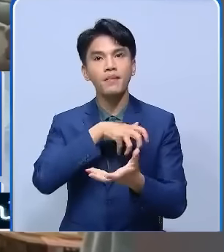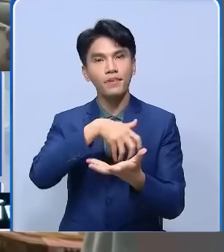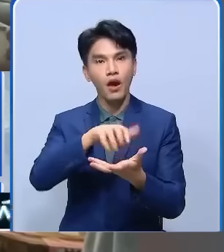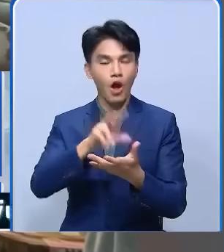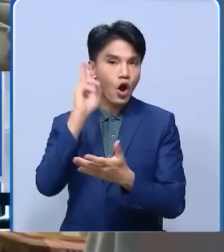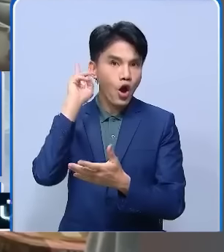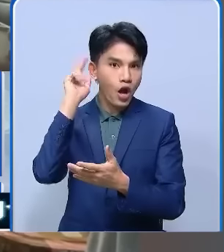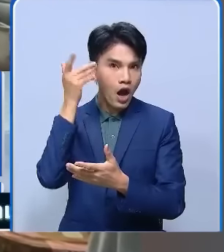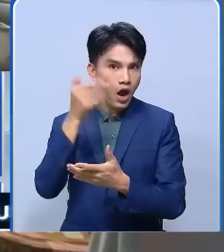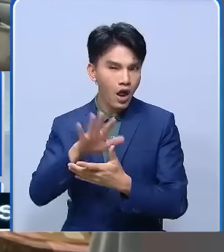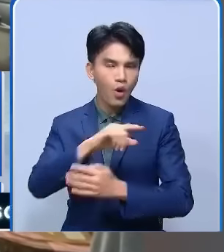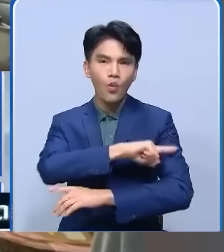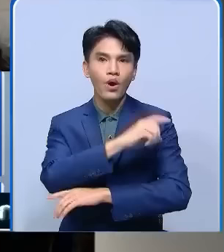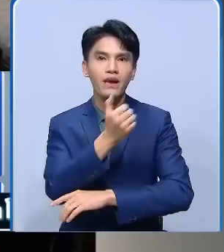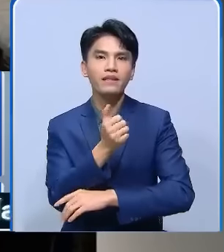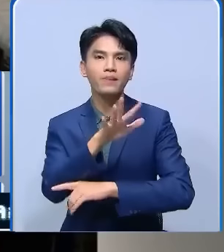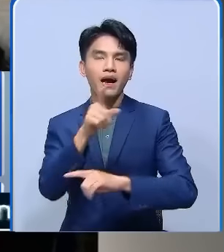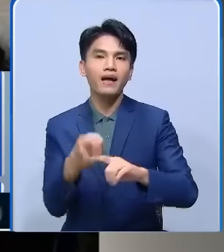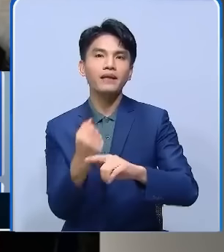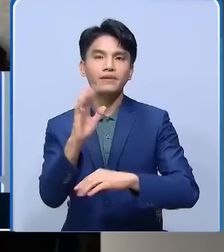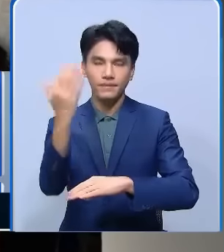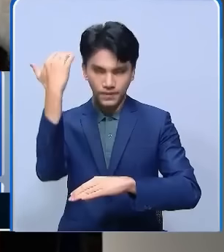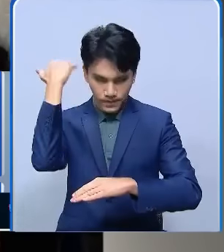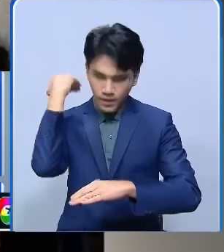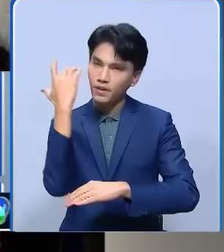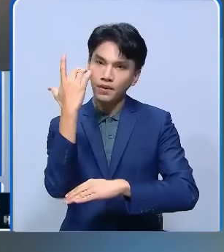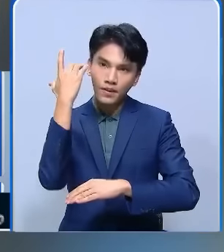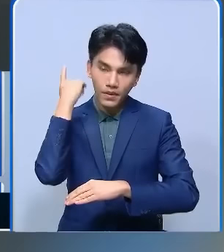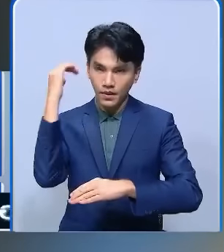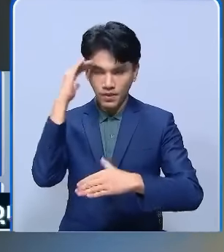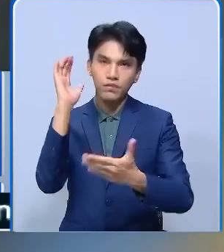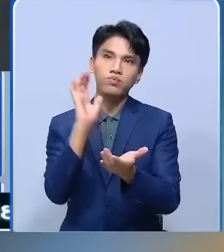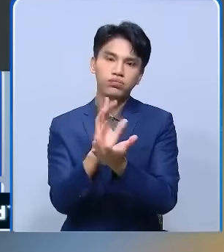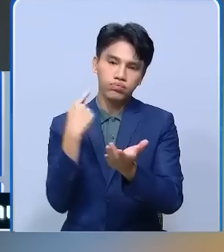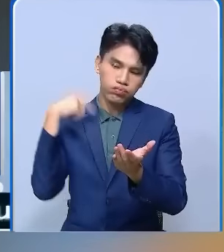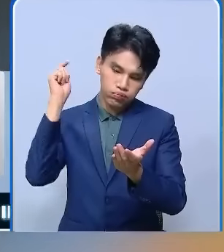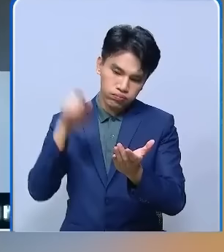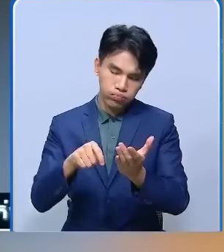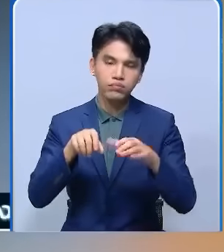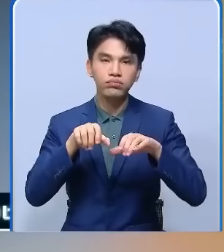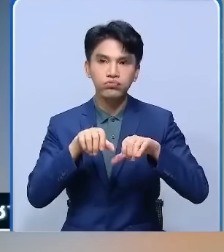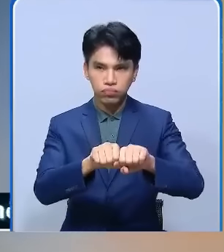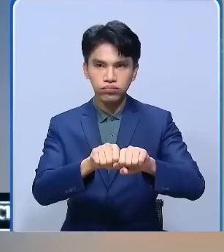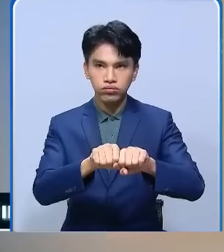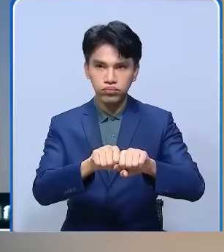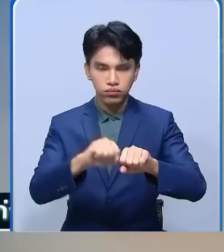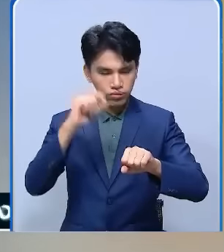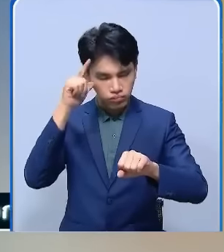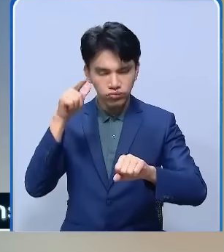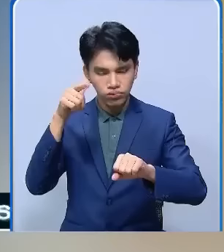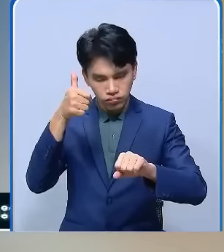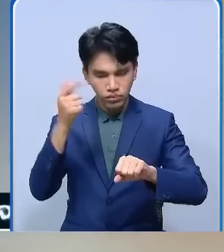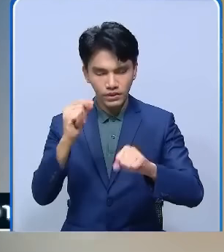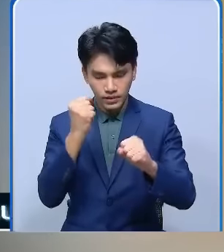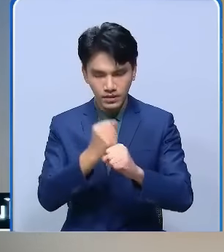ไปสักช่วง 15ตุลาคมที่ผ่านมาใช่ค่ะจ้าจนกระทั่งเมื่อววานี้ล่ะค่ะตำรวจมีการนำหมายศาลอาญาเข้าไปจับคนเป็นแม่ใน